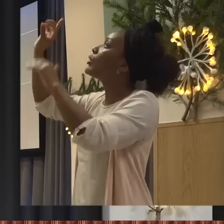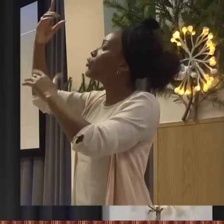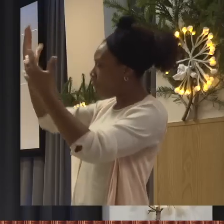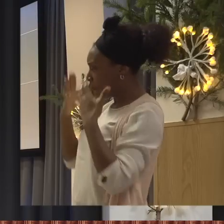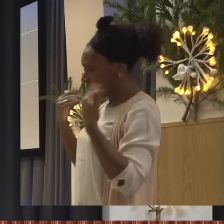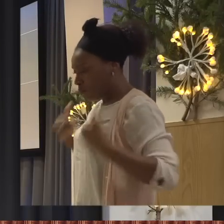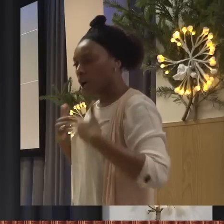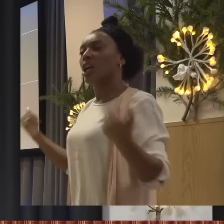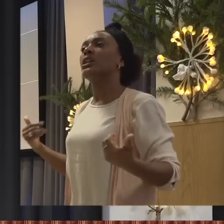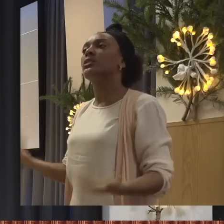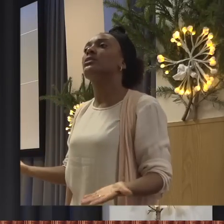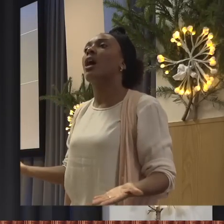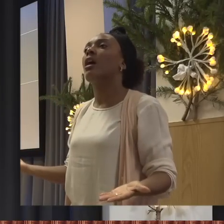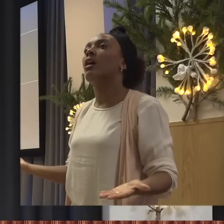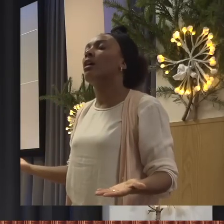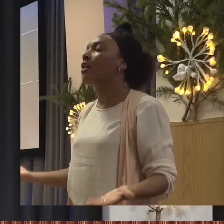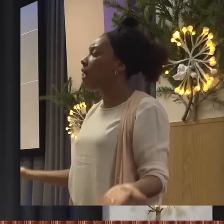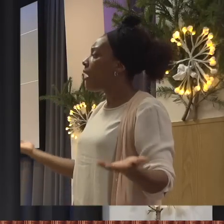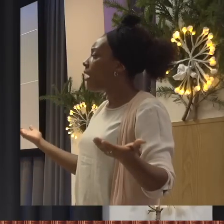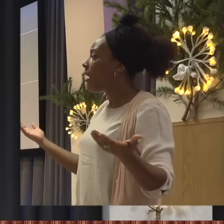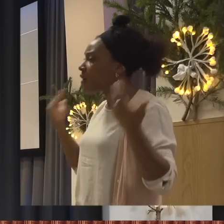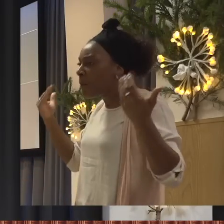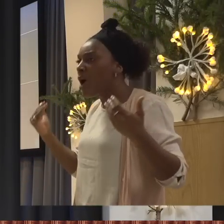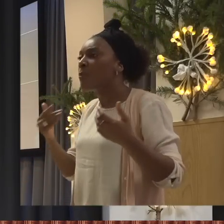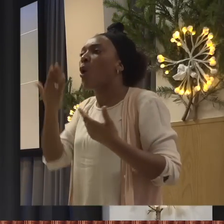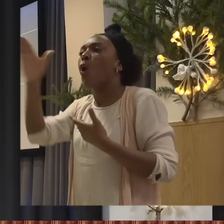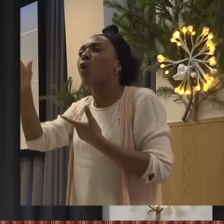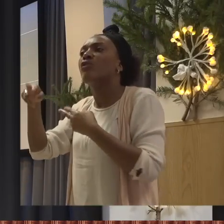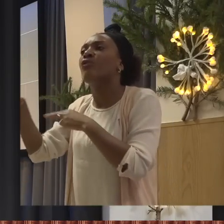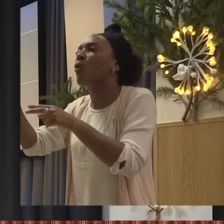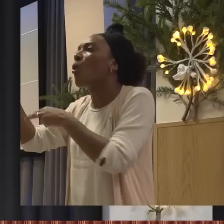Damas, l'Abana et les Parpars, ne valent-ils pas mieux que toutes